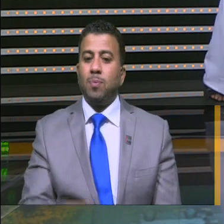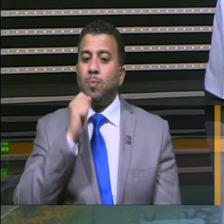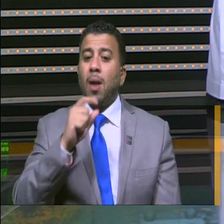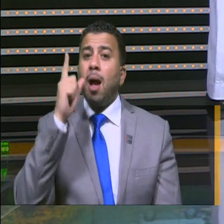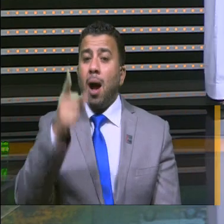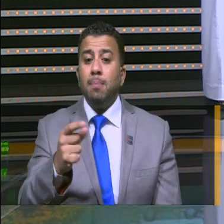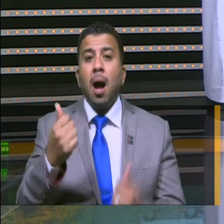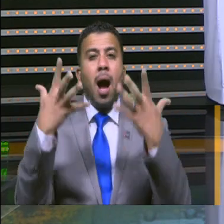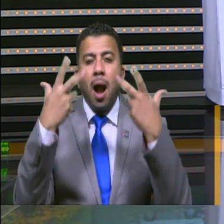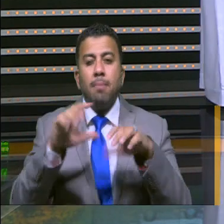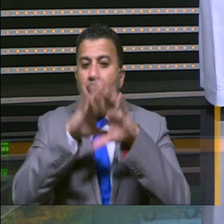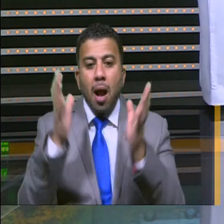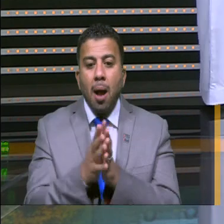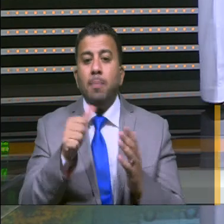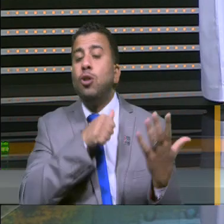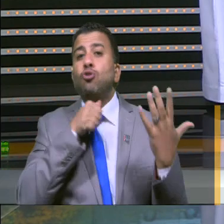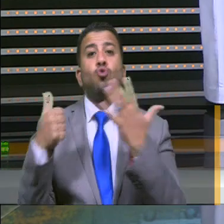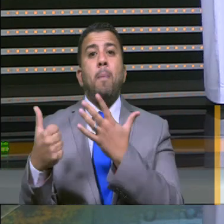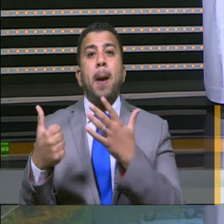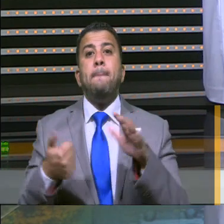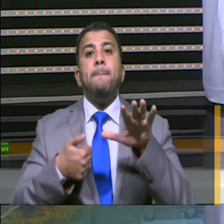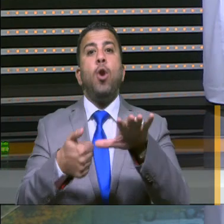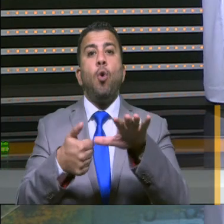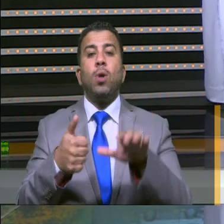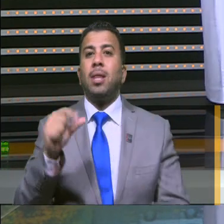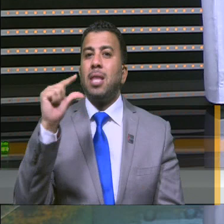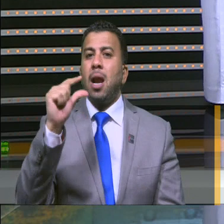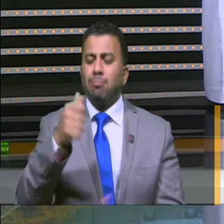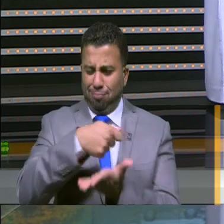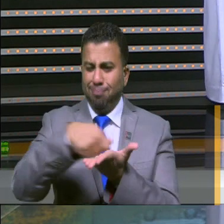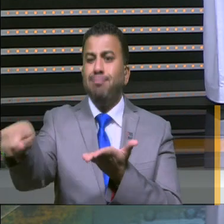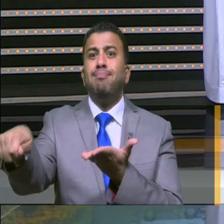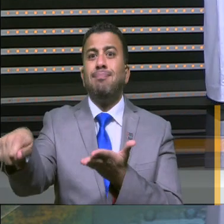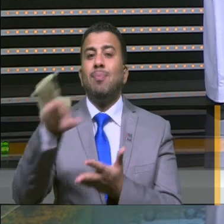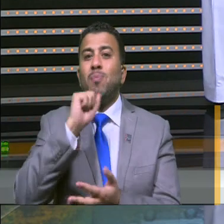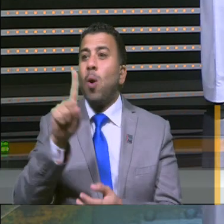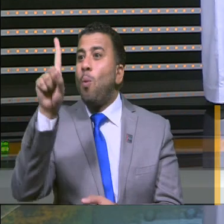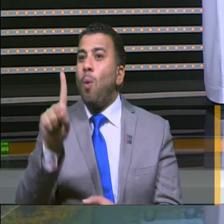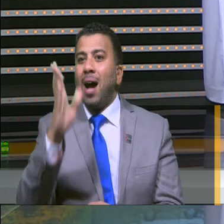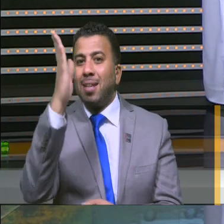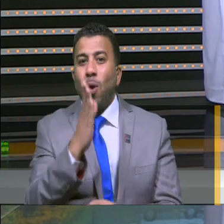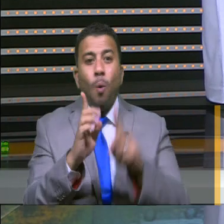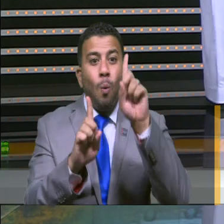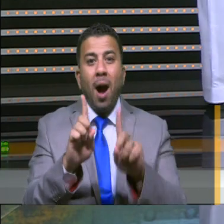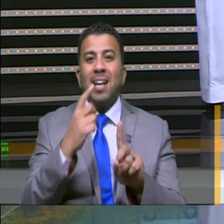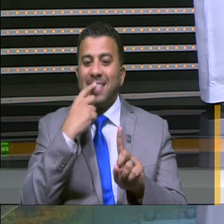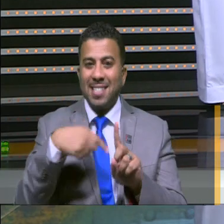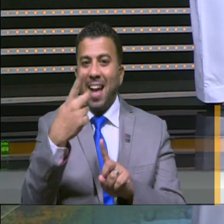بتكلفة إجمالية قدرها 600 مليون درهم سيتم صرفها اعتبارا من الأول من يناير من العام